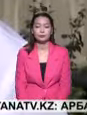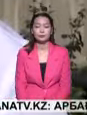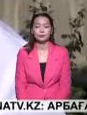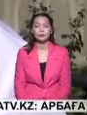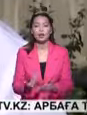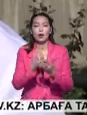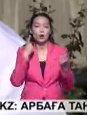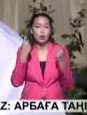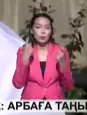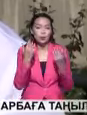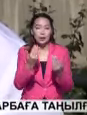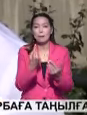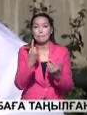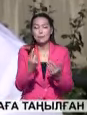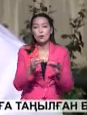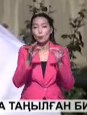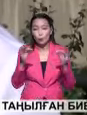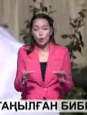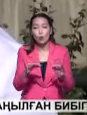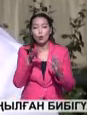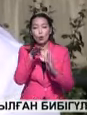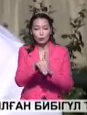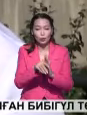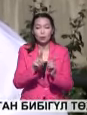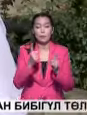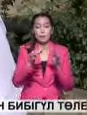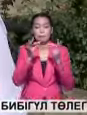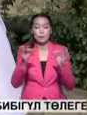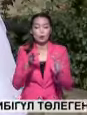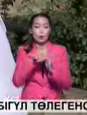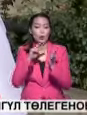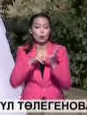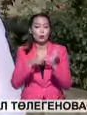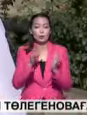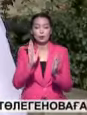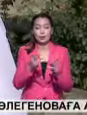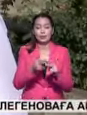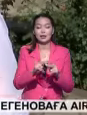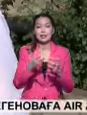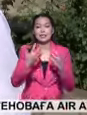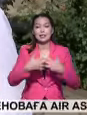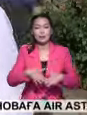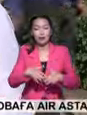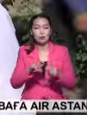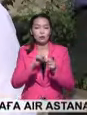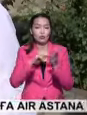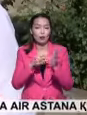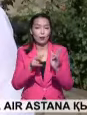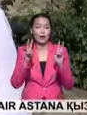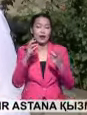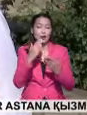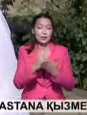Ақпараттарды бір жүйеге, жоспарлы түрде бір жүйеге енгізіліп жатыр. Оны цифровизацияландыру деп аталады.